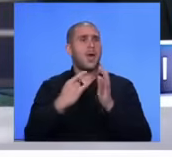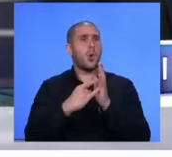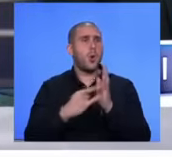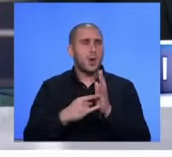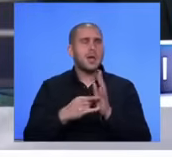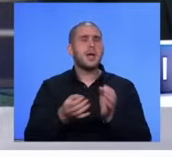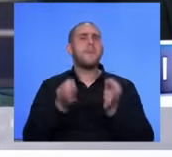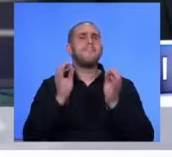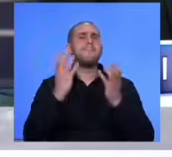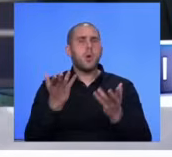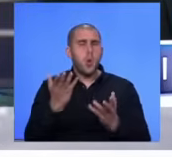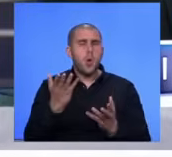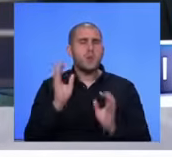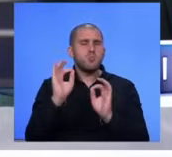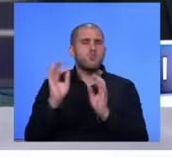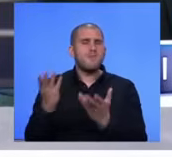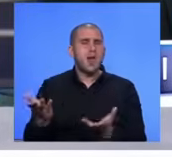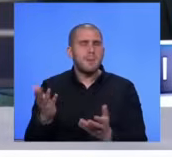מיוחד להם.